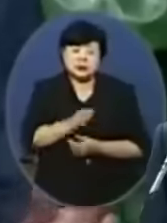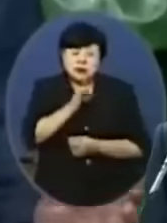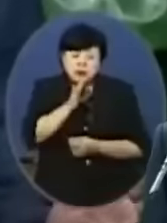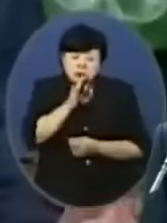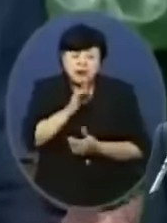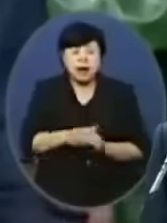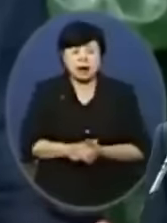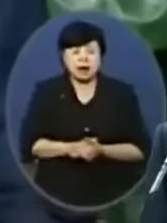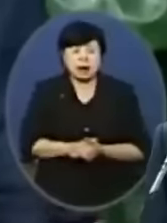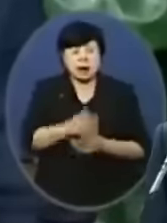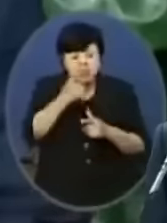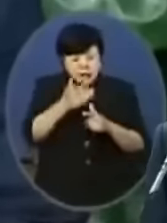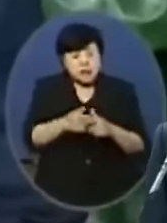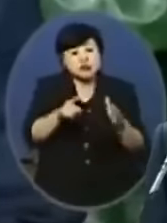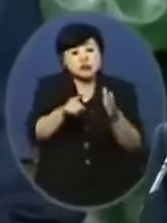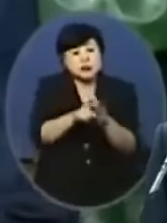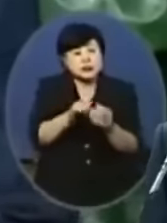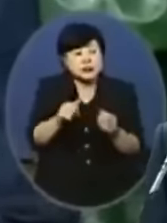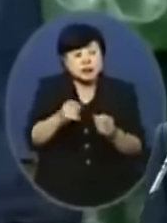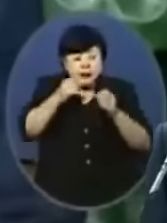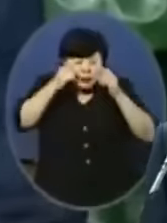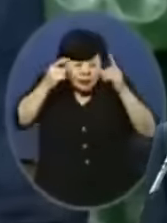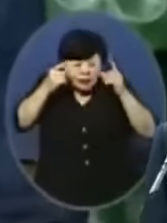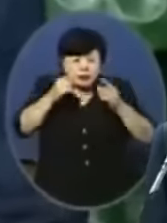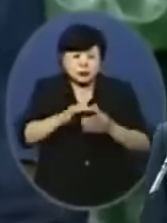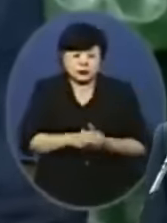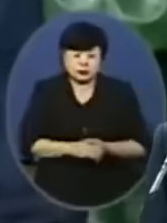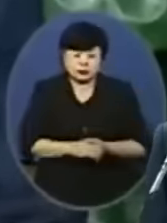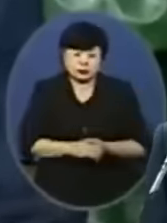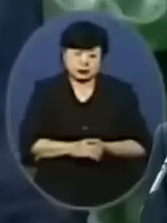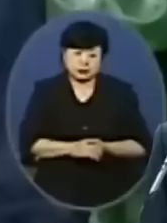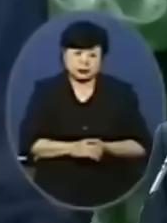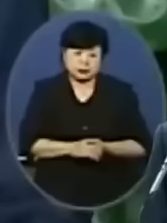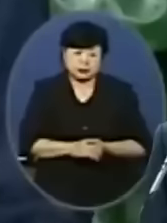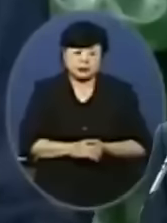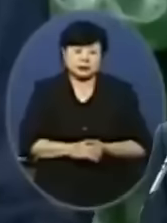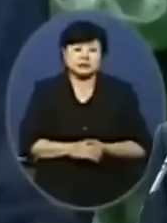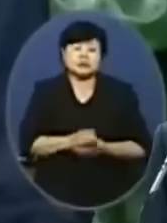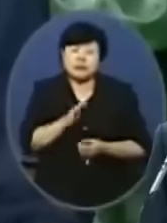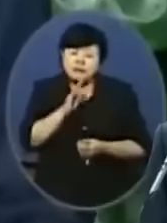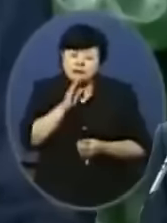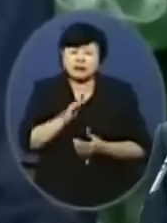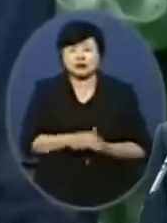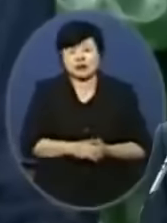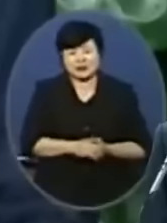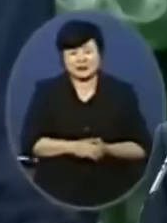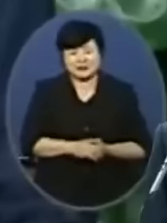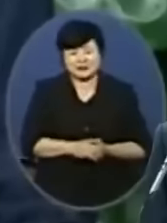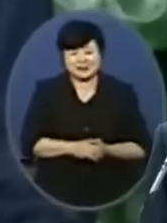정말로 우리 예수 믿는 사람 깨닫고 보면 왔답니다. 왔다예요.